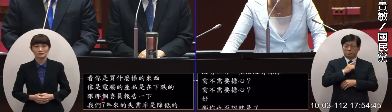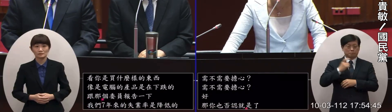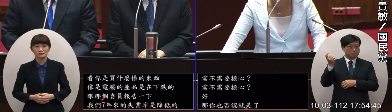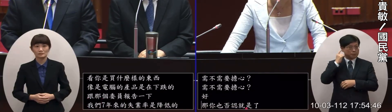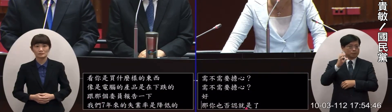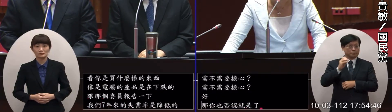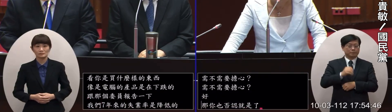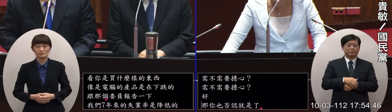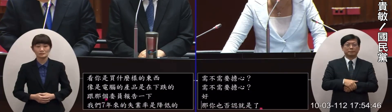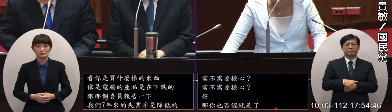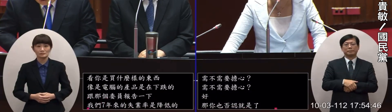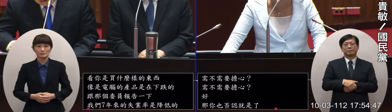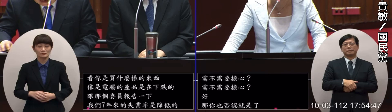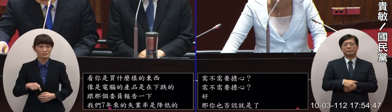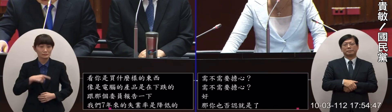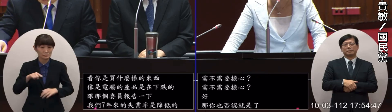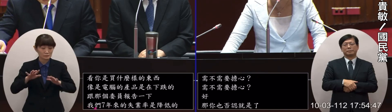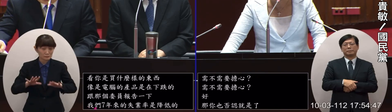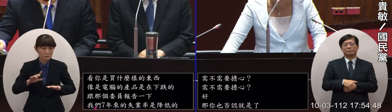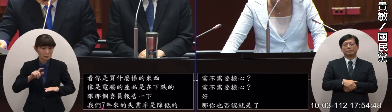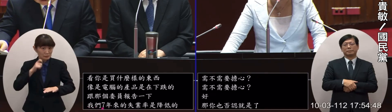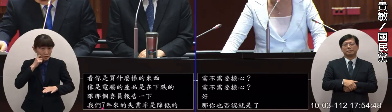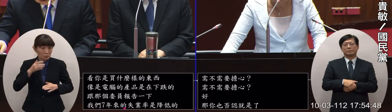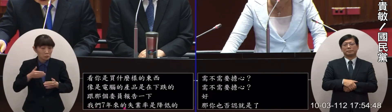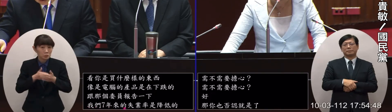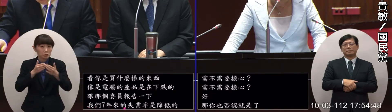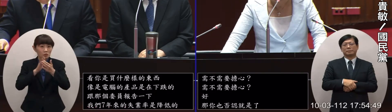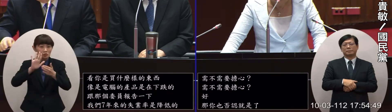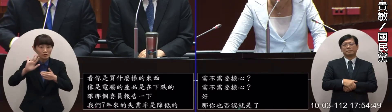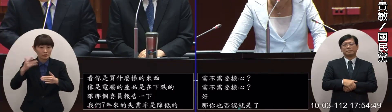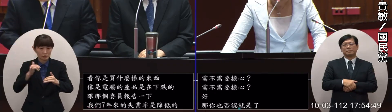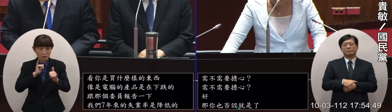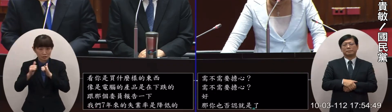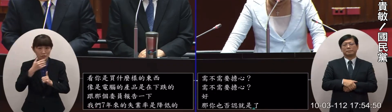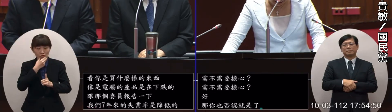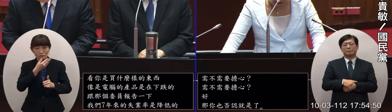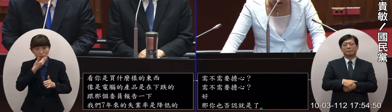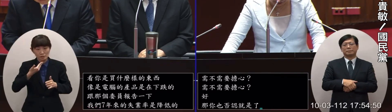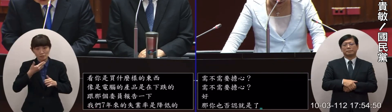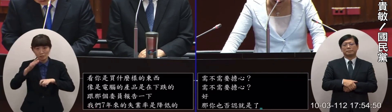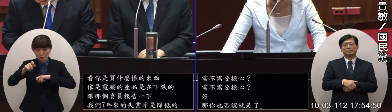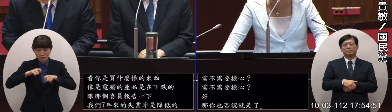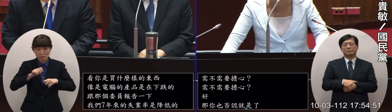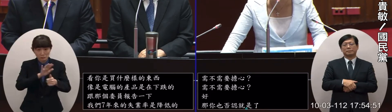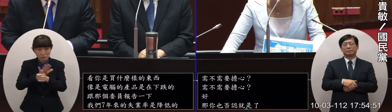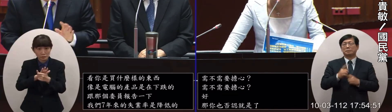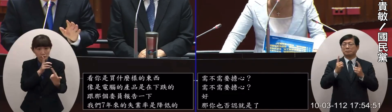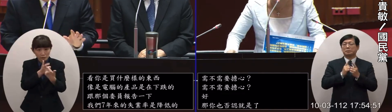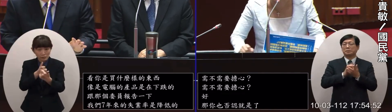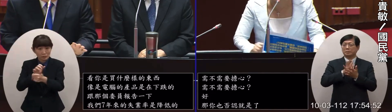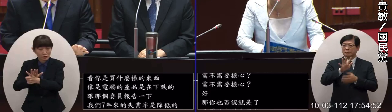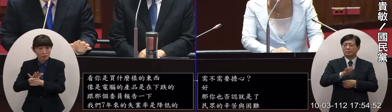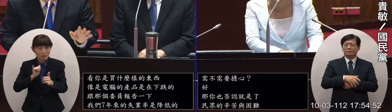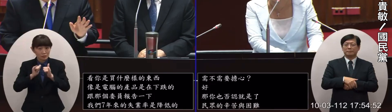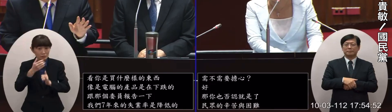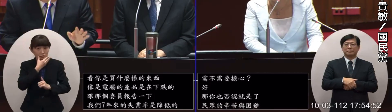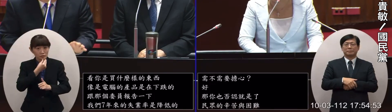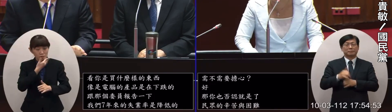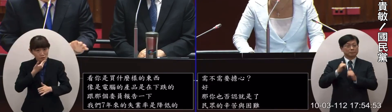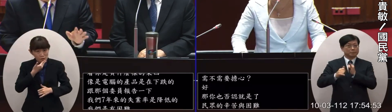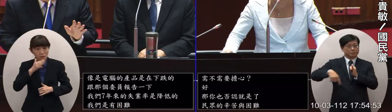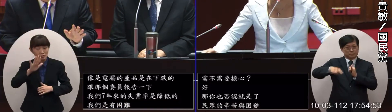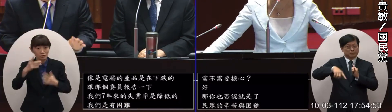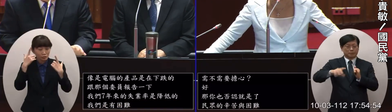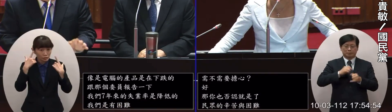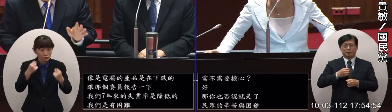到？ 哎，我们是有困难，所以我们有各项的社会福利的一些错误。 啊，面对未来 的 民众有没